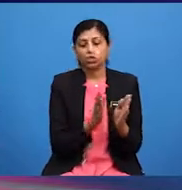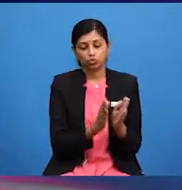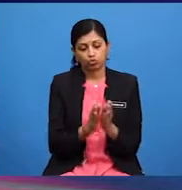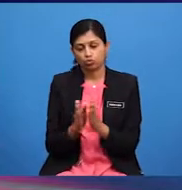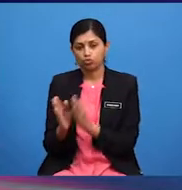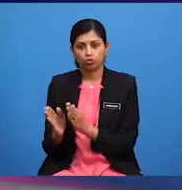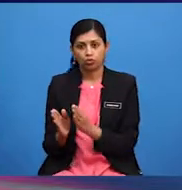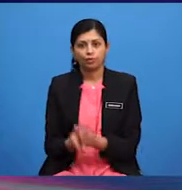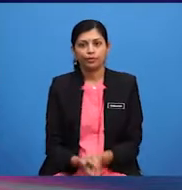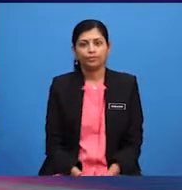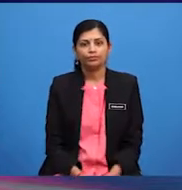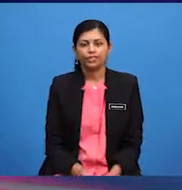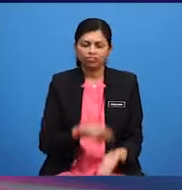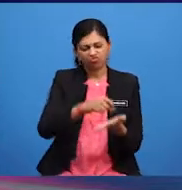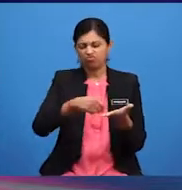tersusun.